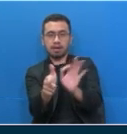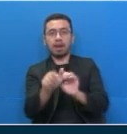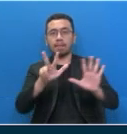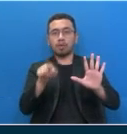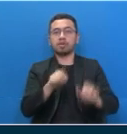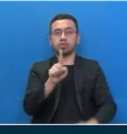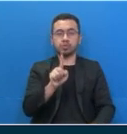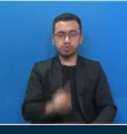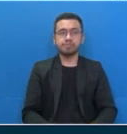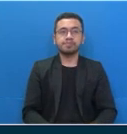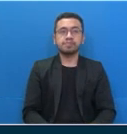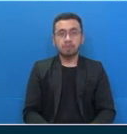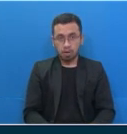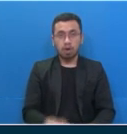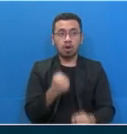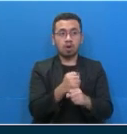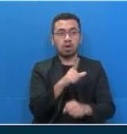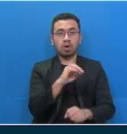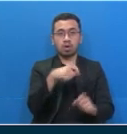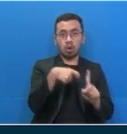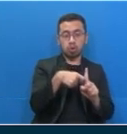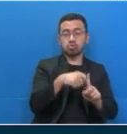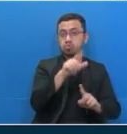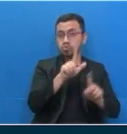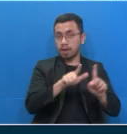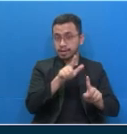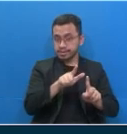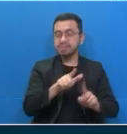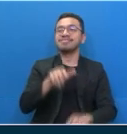Glock 17, ya? Siap. Artinya di lokasi